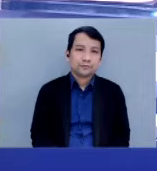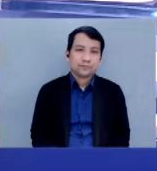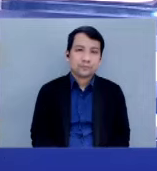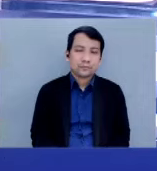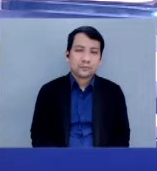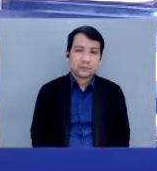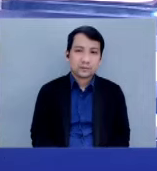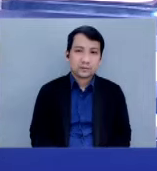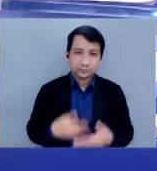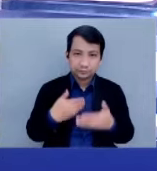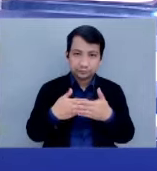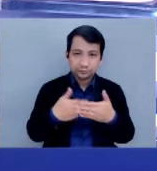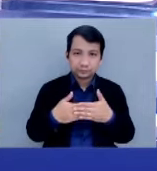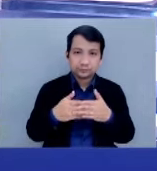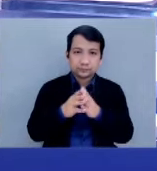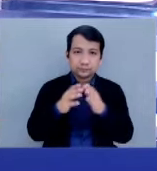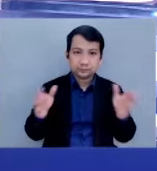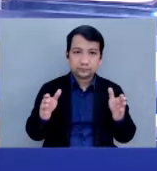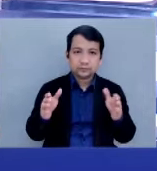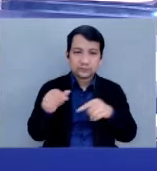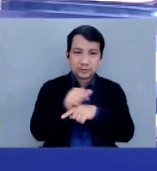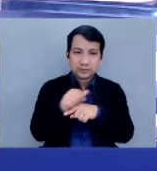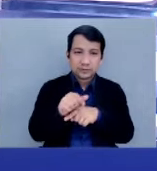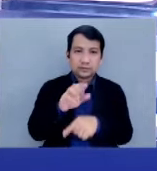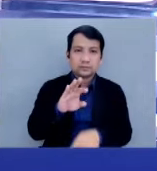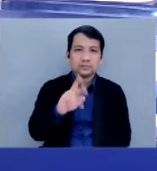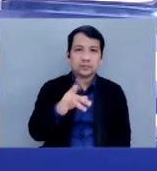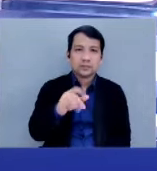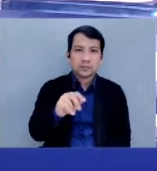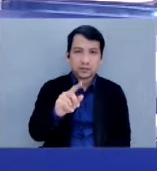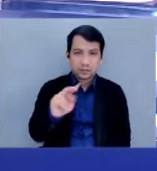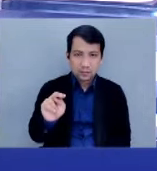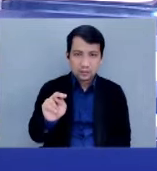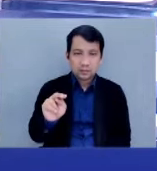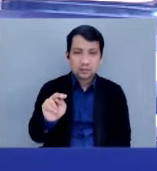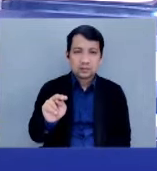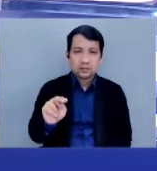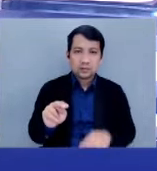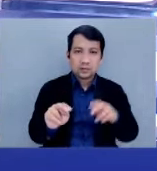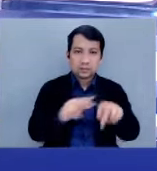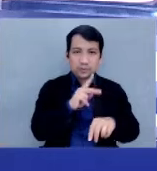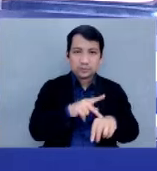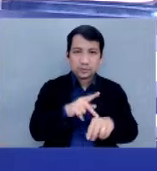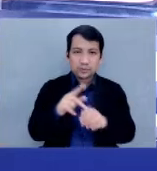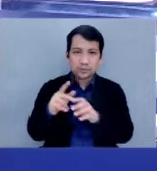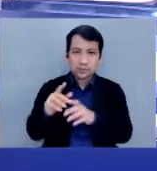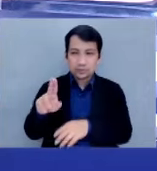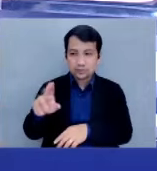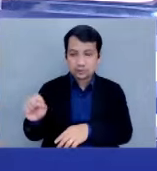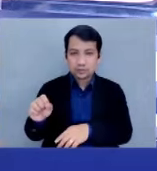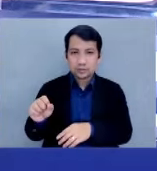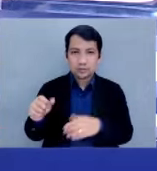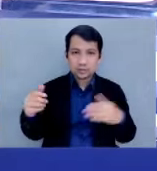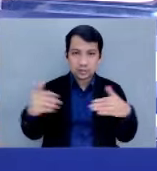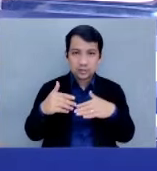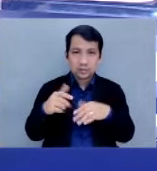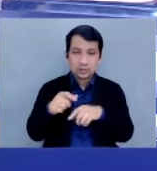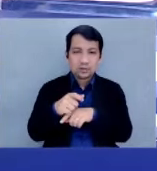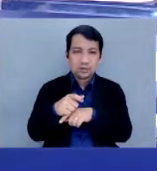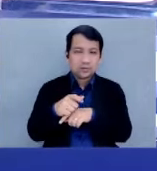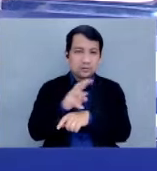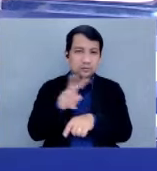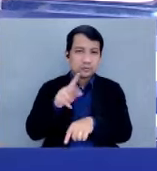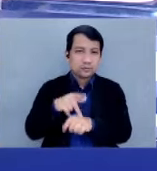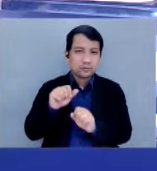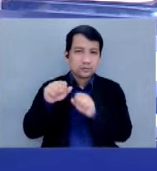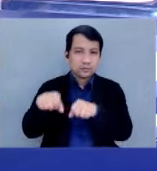na pinakamalaking balikatan exercise ng Pilipinas at Amerika. Bukod dyan, meron ding multilateral maritime exercise sa West Philippine Sea